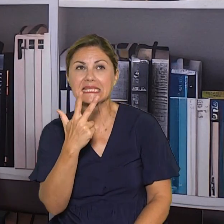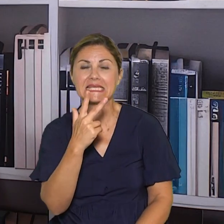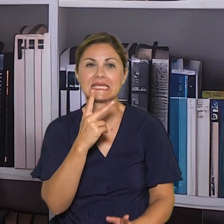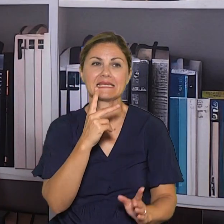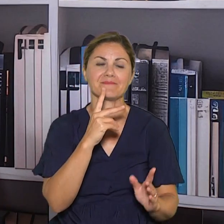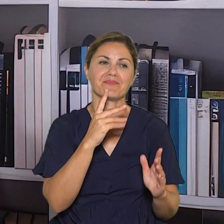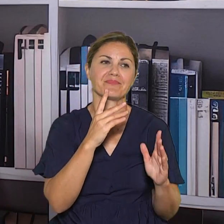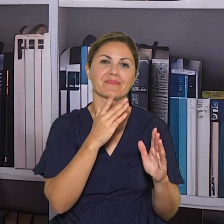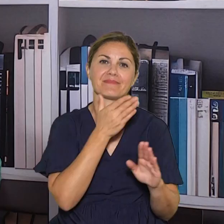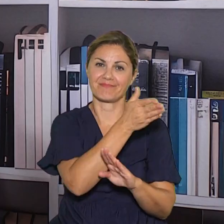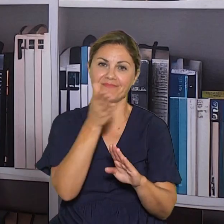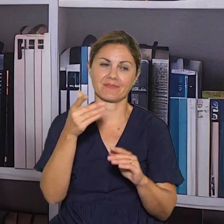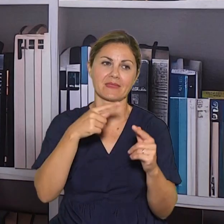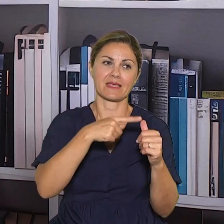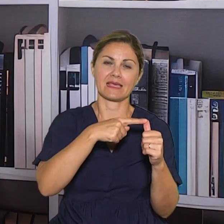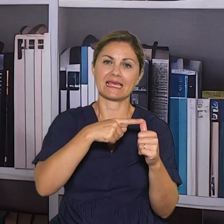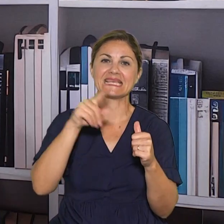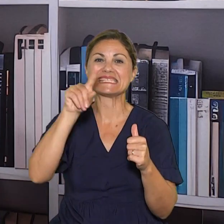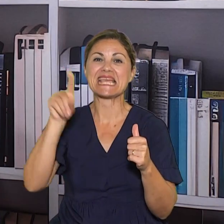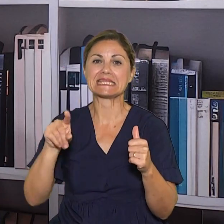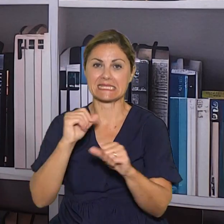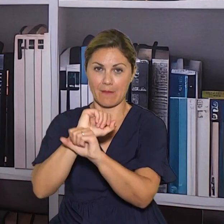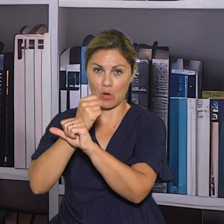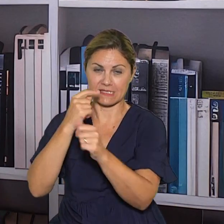Zenici, na prokurative,